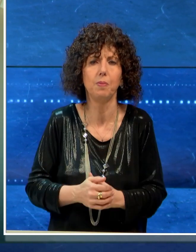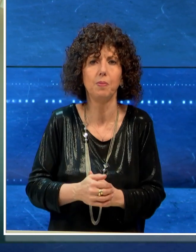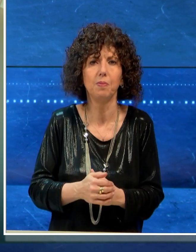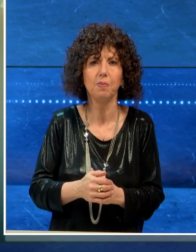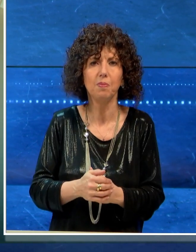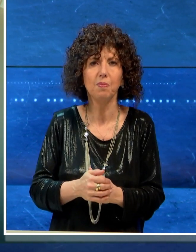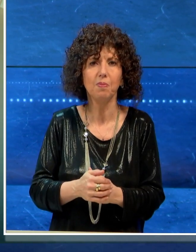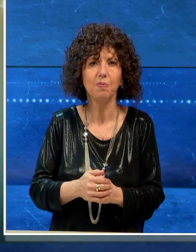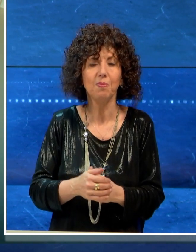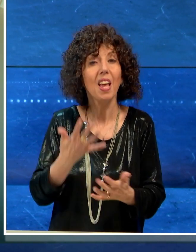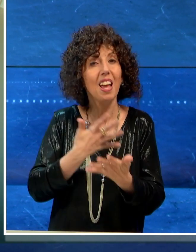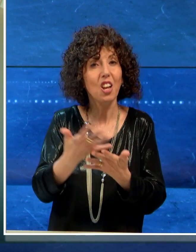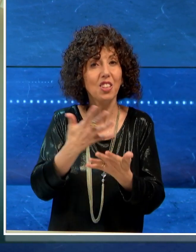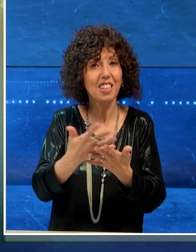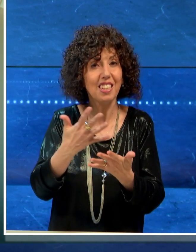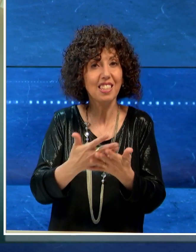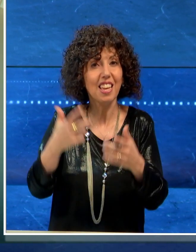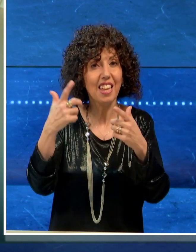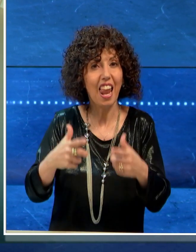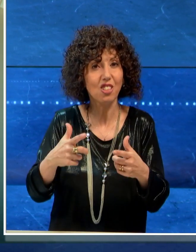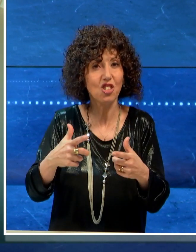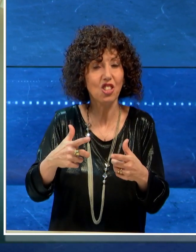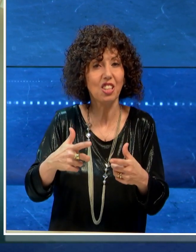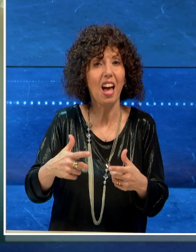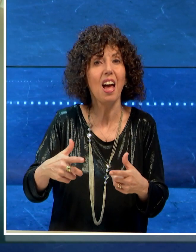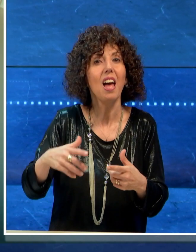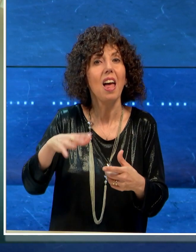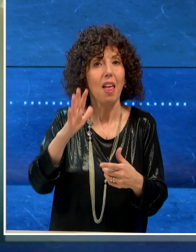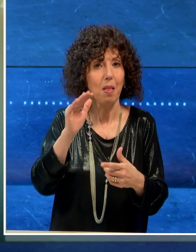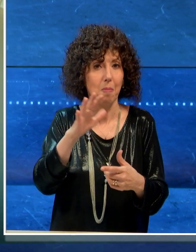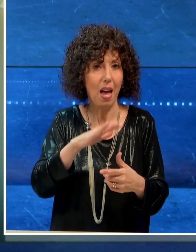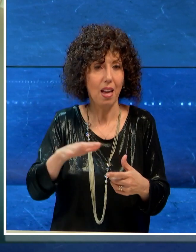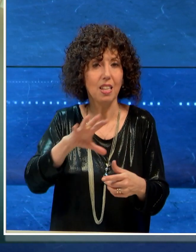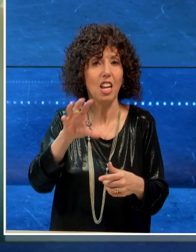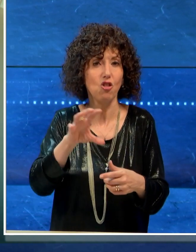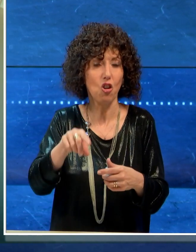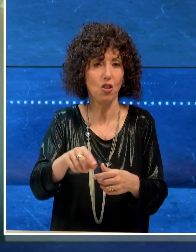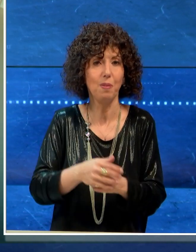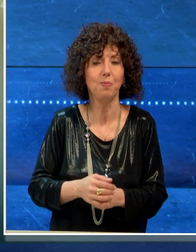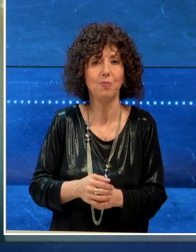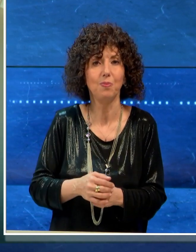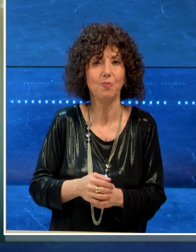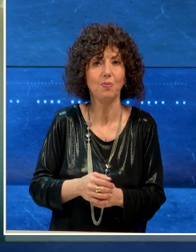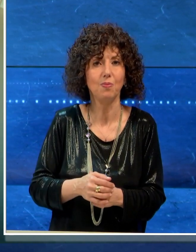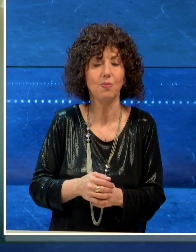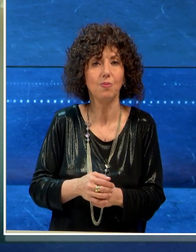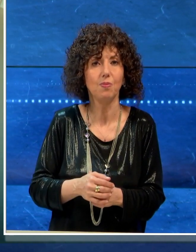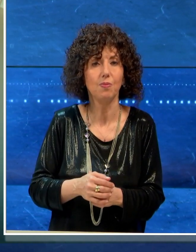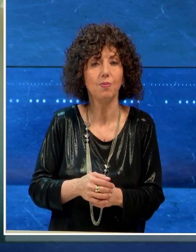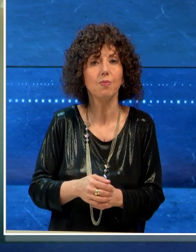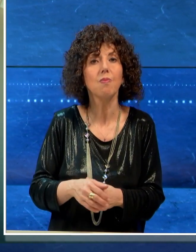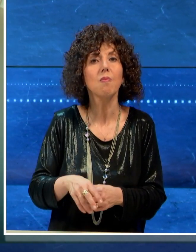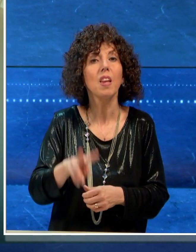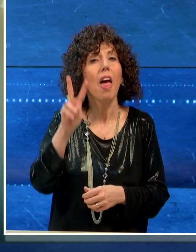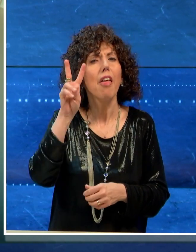esperti le notizie dall'area metropolitana e dalla regione 20 misure